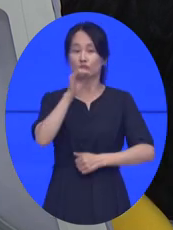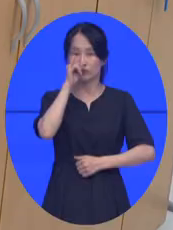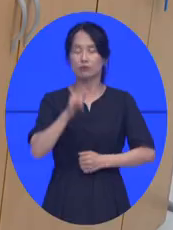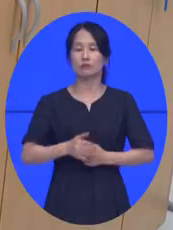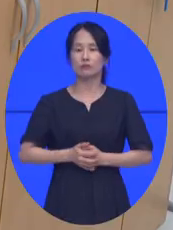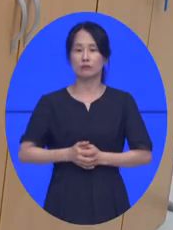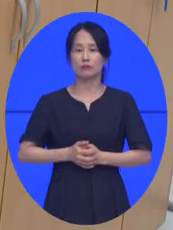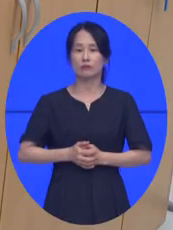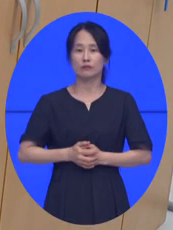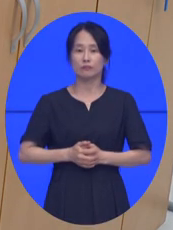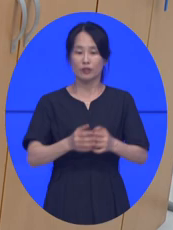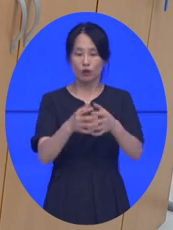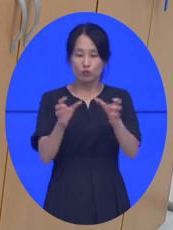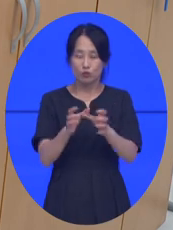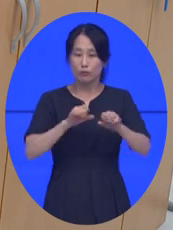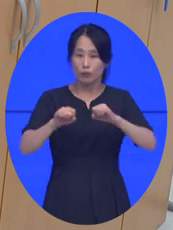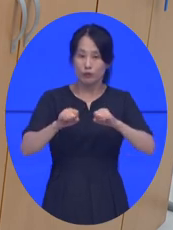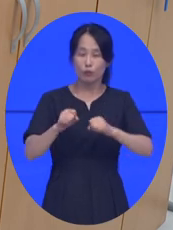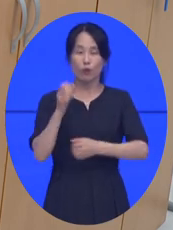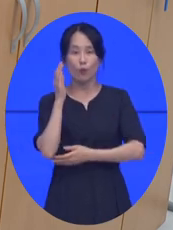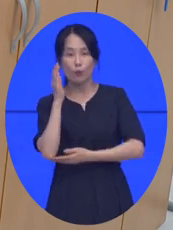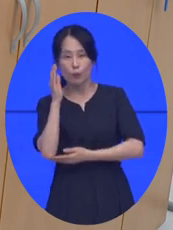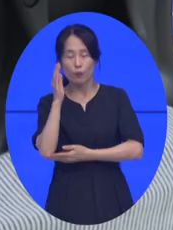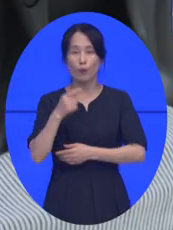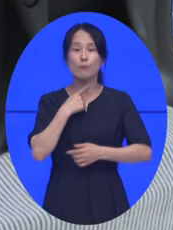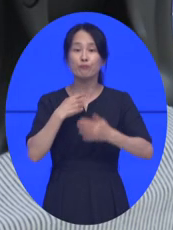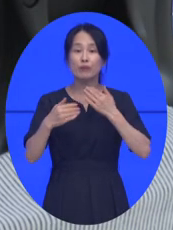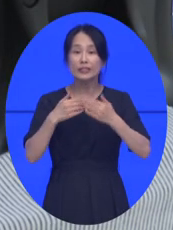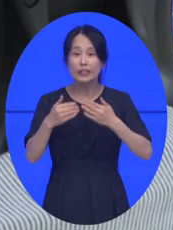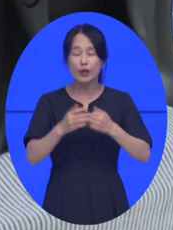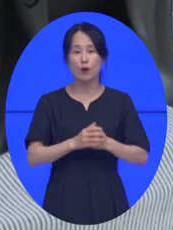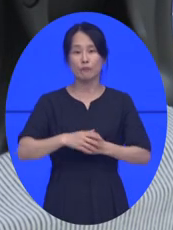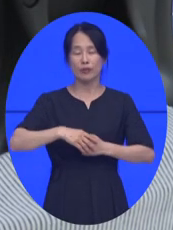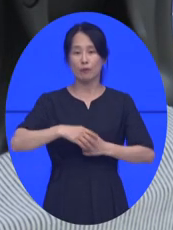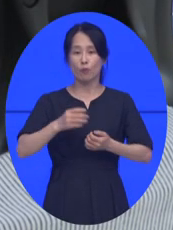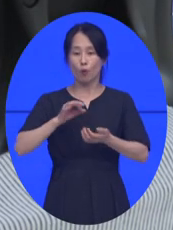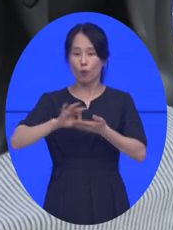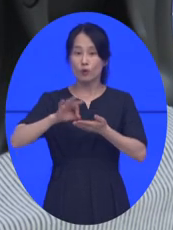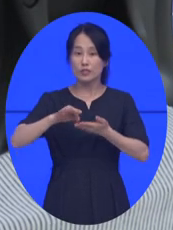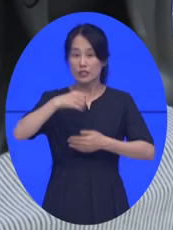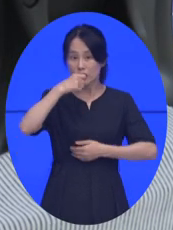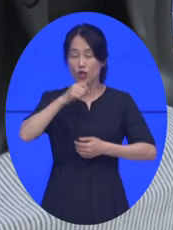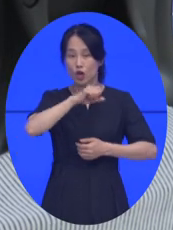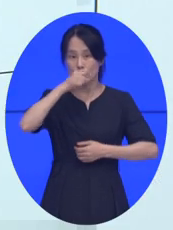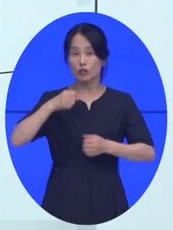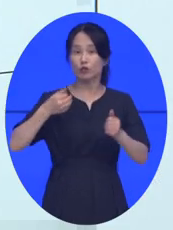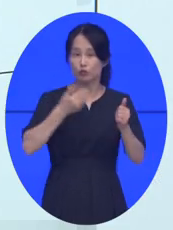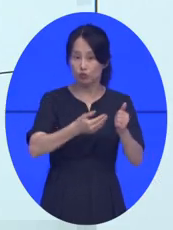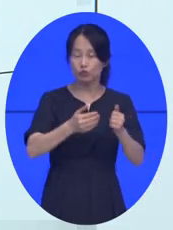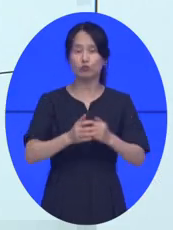준다고. 경기도는 그룹별 활동과 강연, 현장 체험, 식비 등에 필요한 실비를 지원해